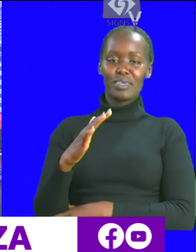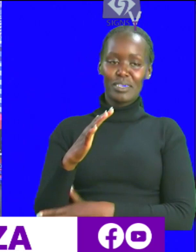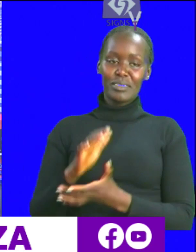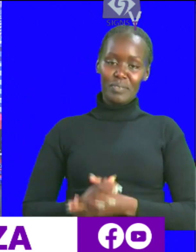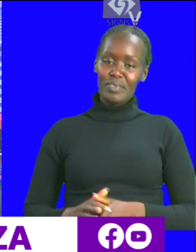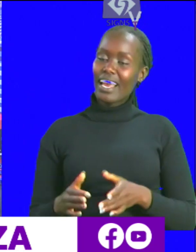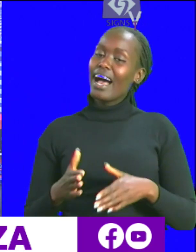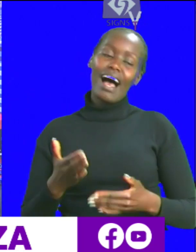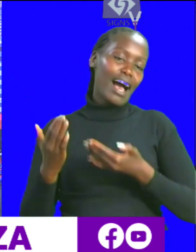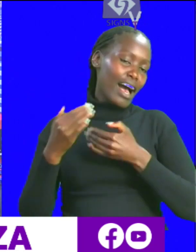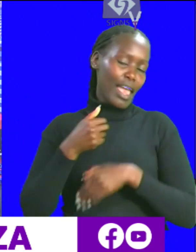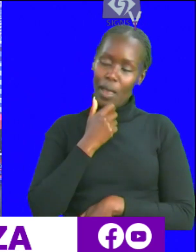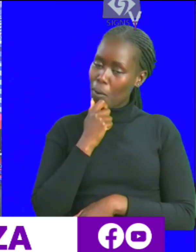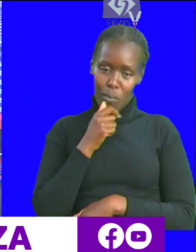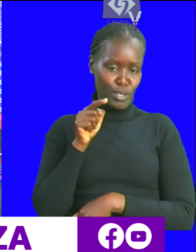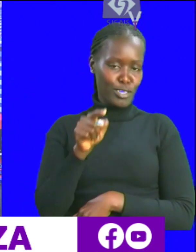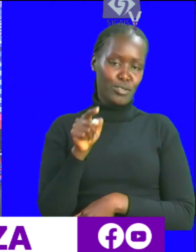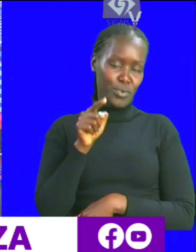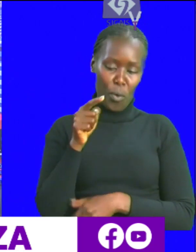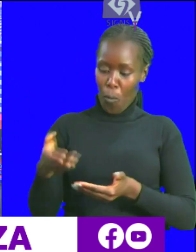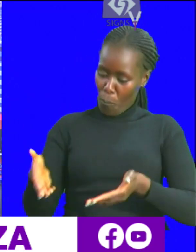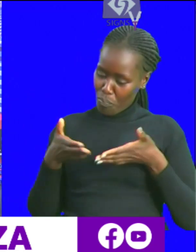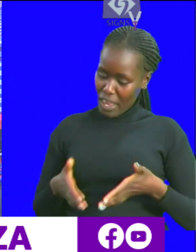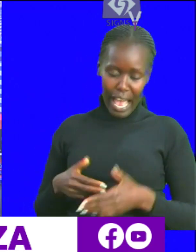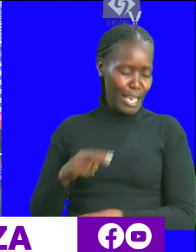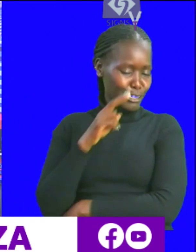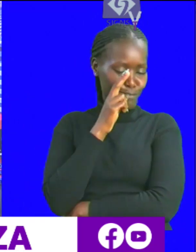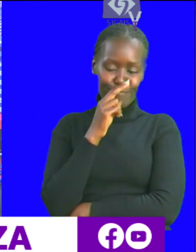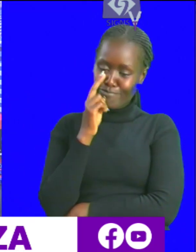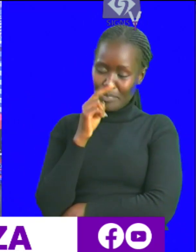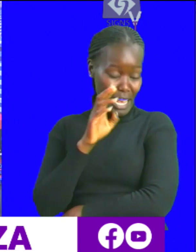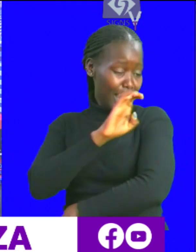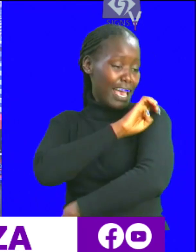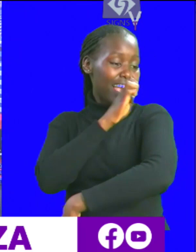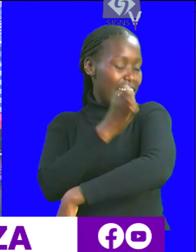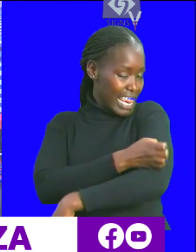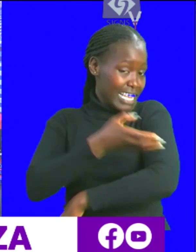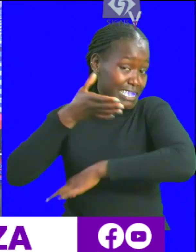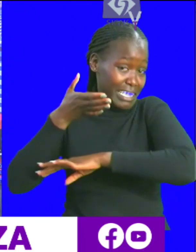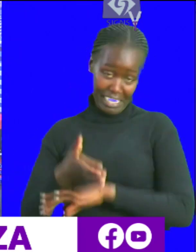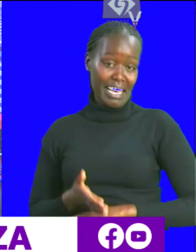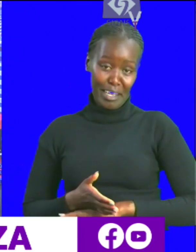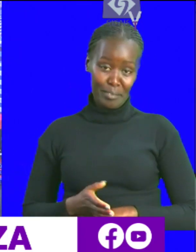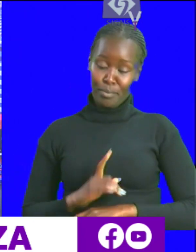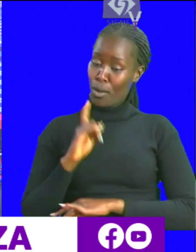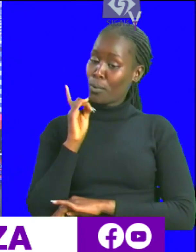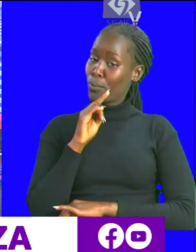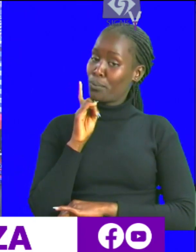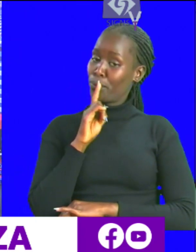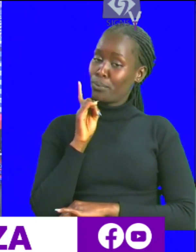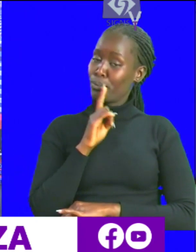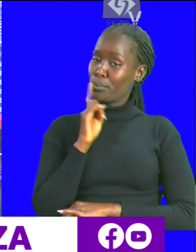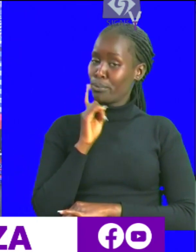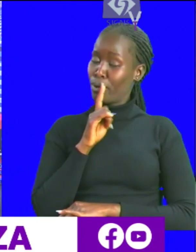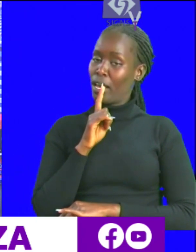Twitter. Huko ndo utanipata. Hii mtanipata hapo Instagram, Facebook, TikTok. Nilisema ndaanza live mwanze kutaptap.